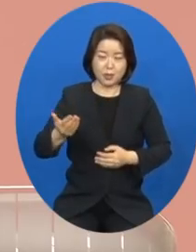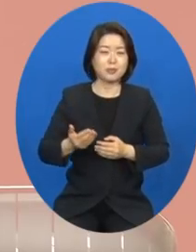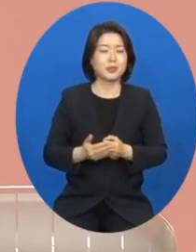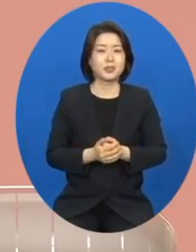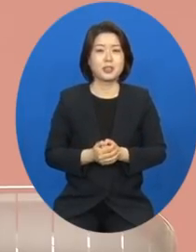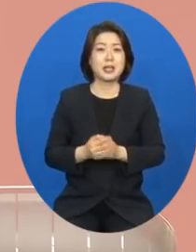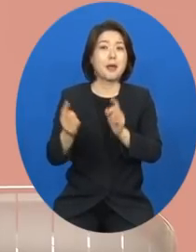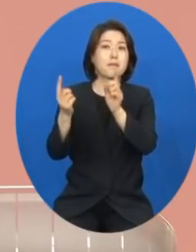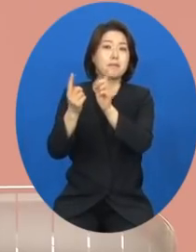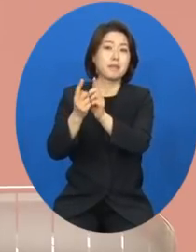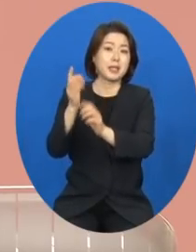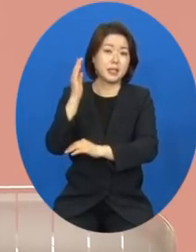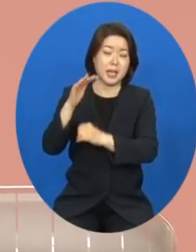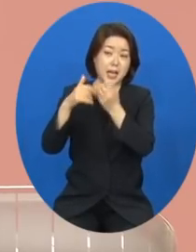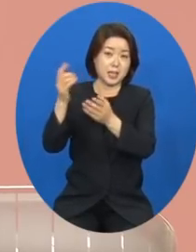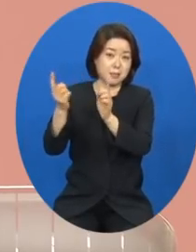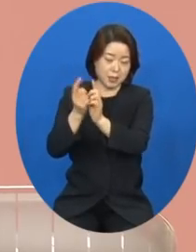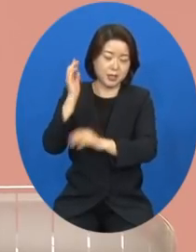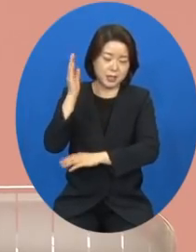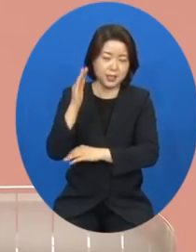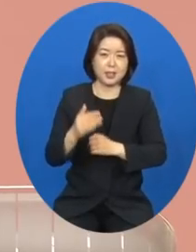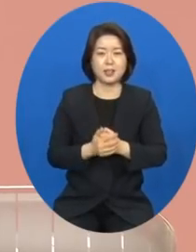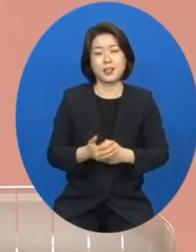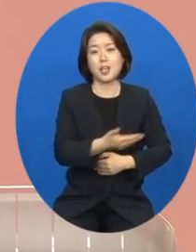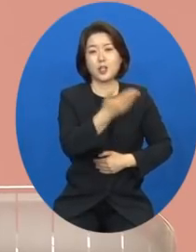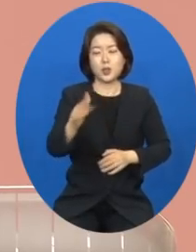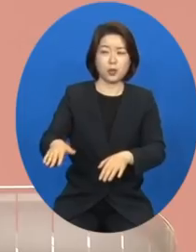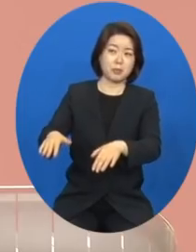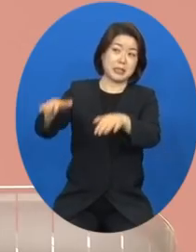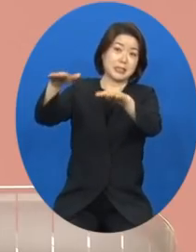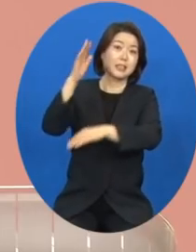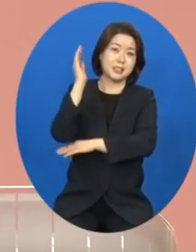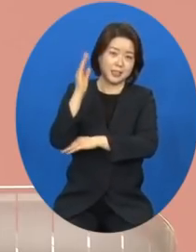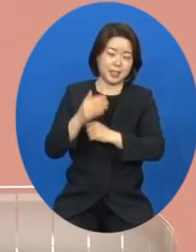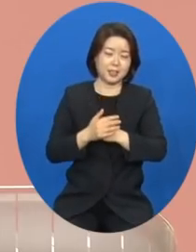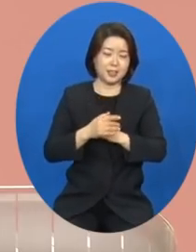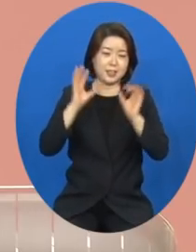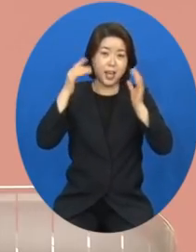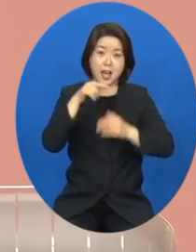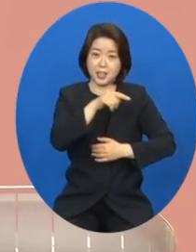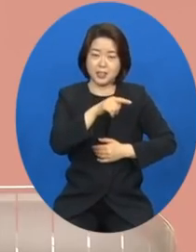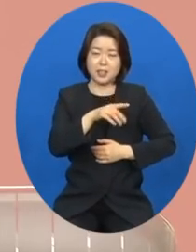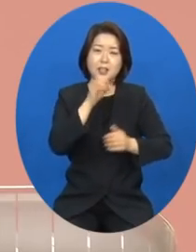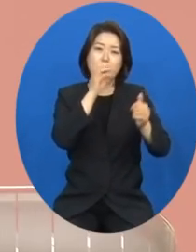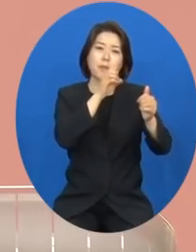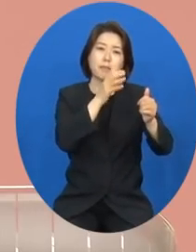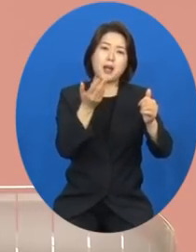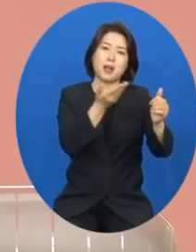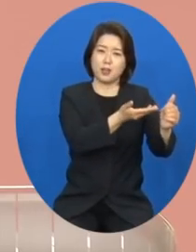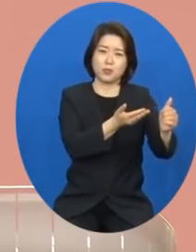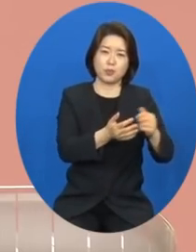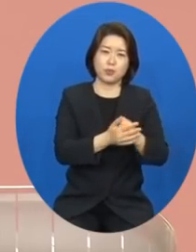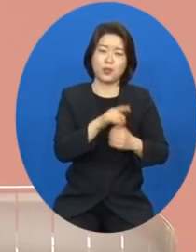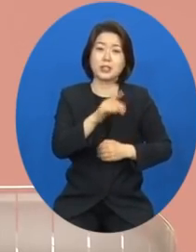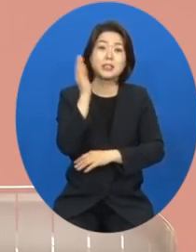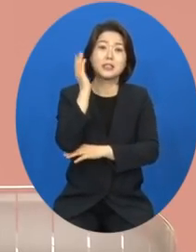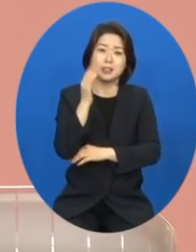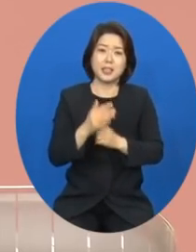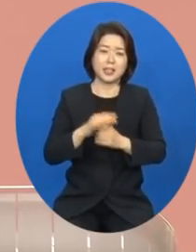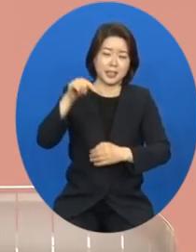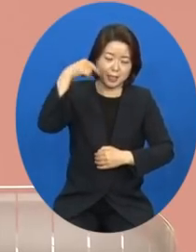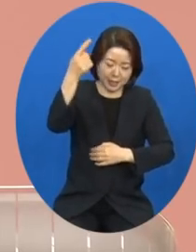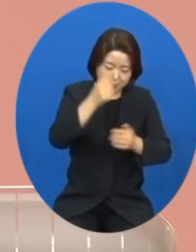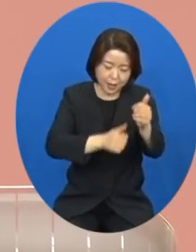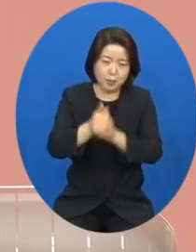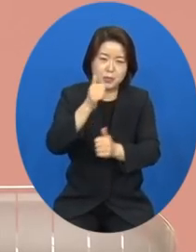맛난 이야기 하나의 맛난 이야기 여러분들이 자라난 이야기 아이들에게 들려 주십시오 그 이야기가 다음